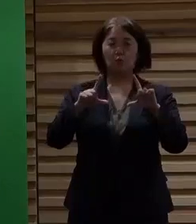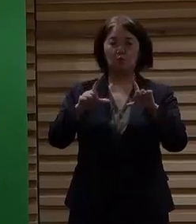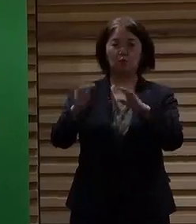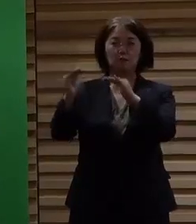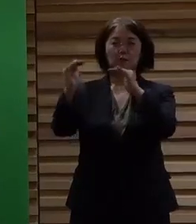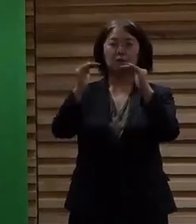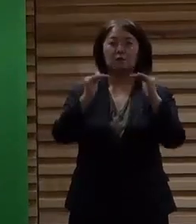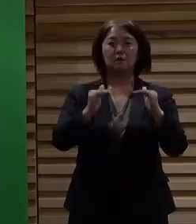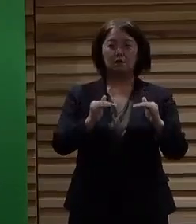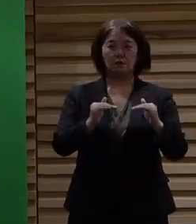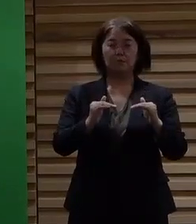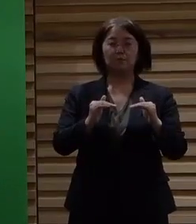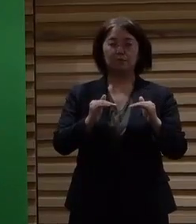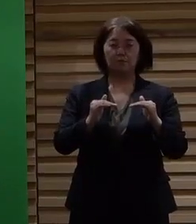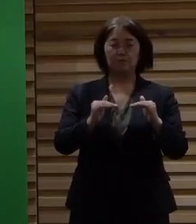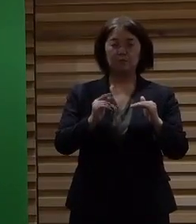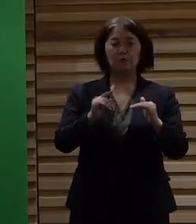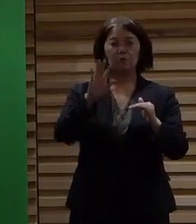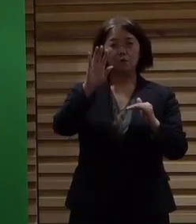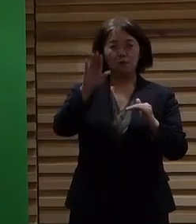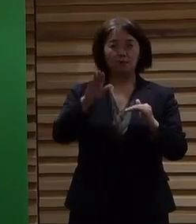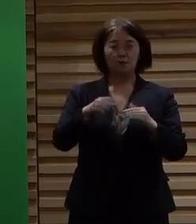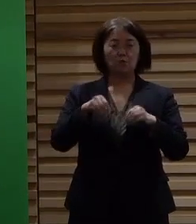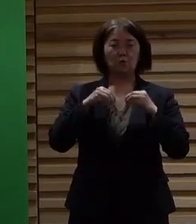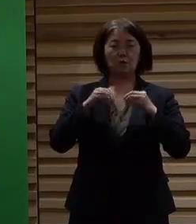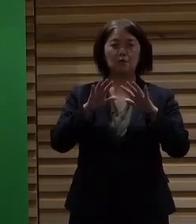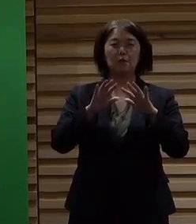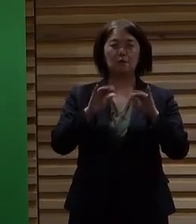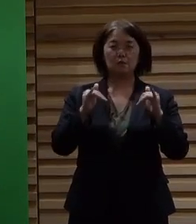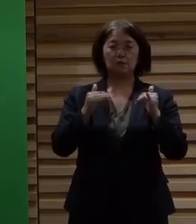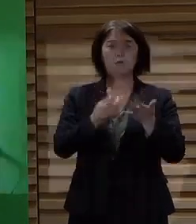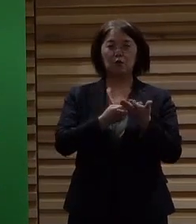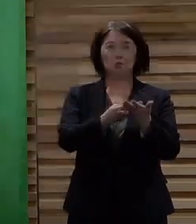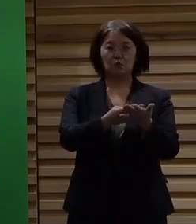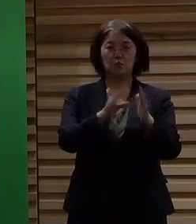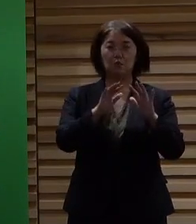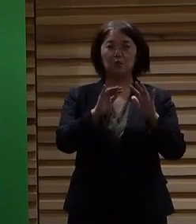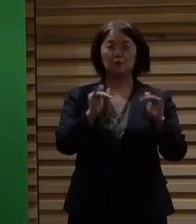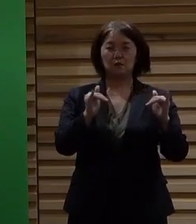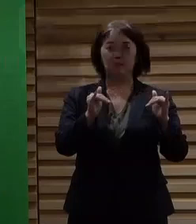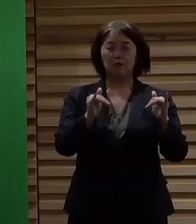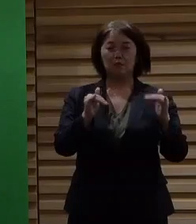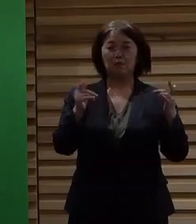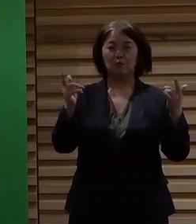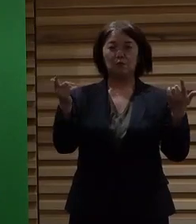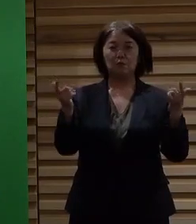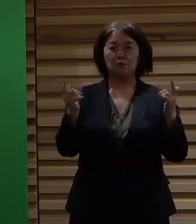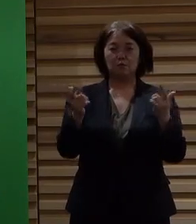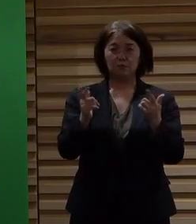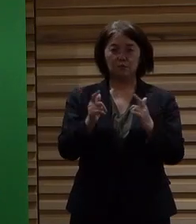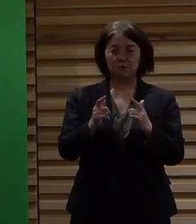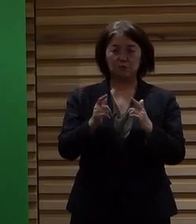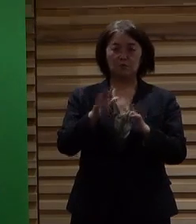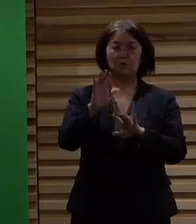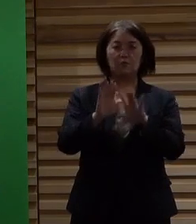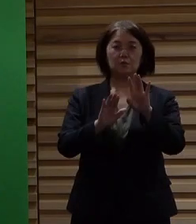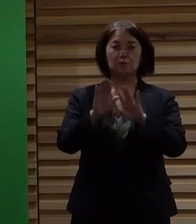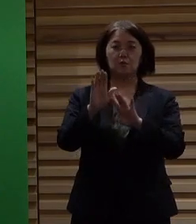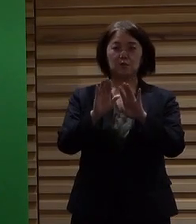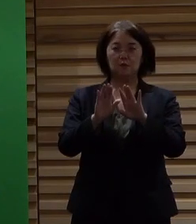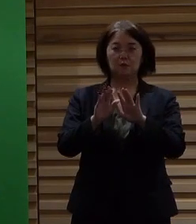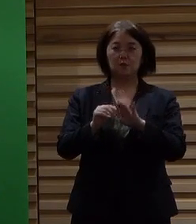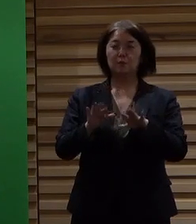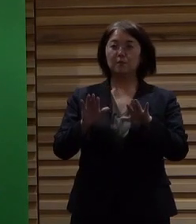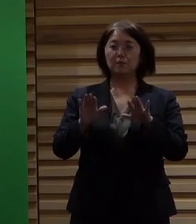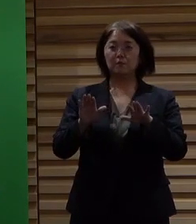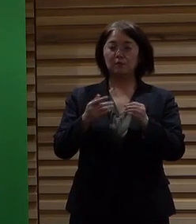ありますけれども、それ以降も感染者あるいは入院者数ともに減少傾向が続いております。現在は